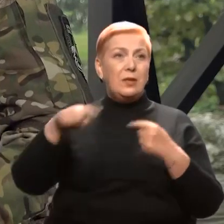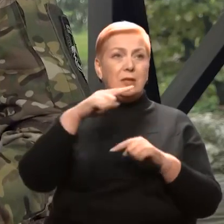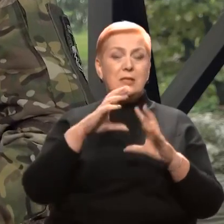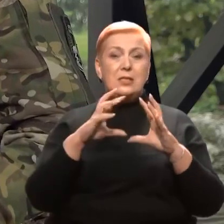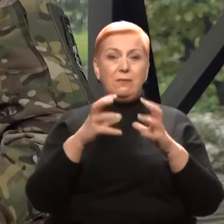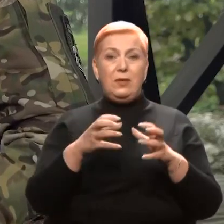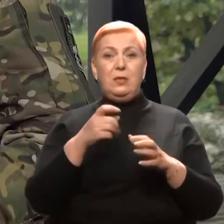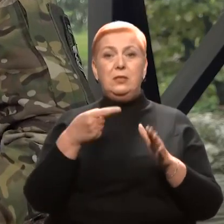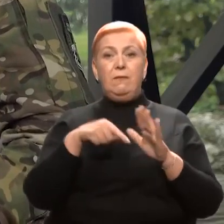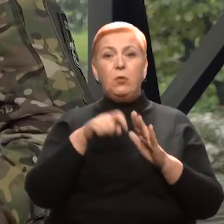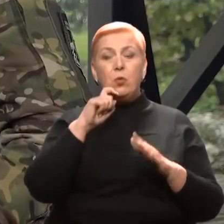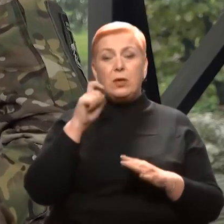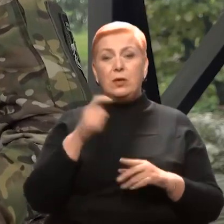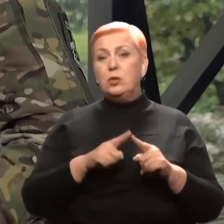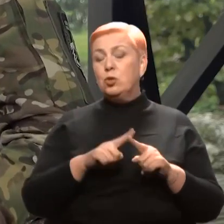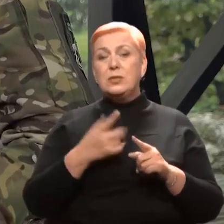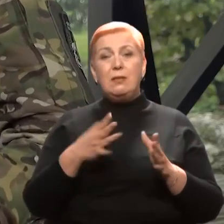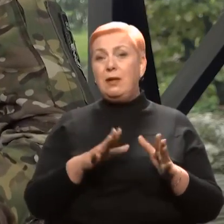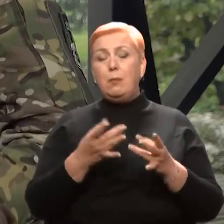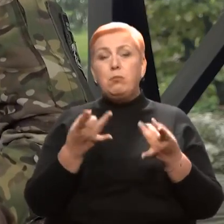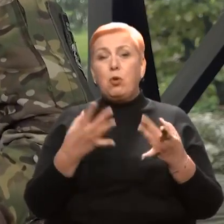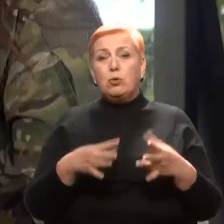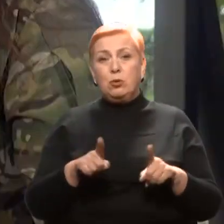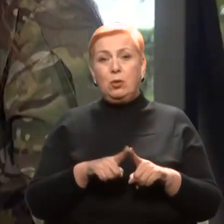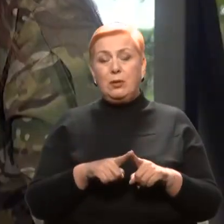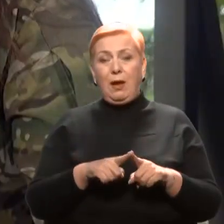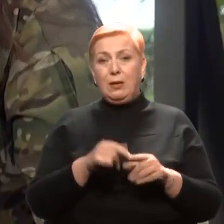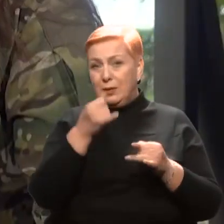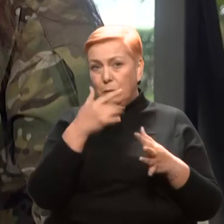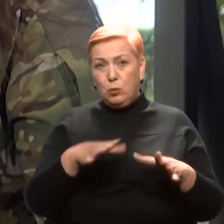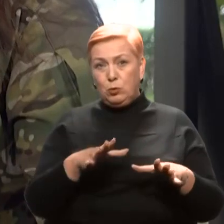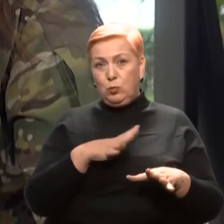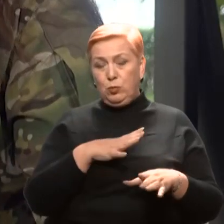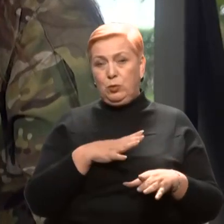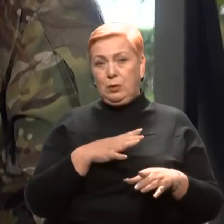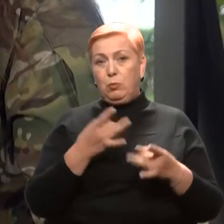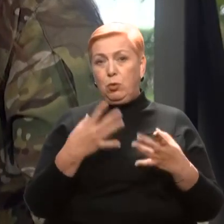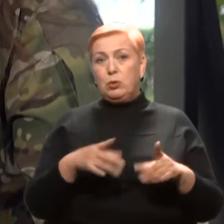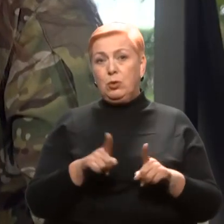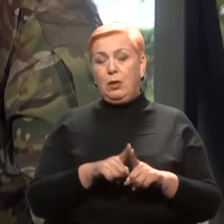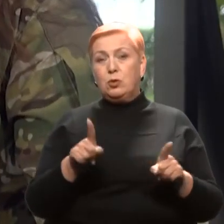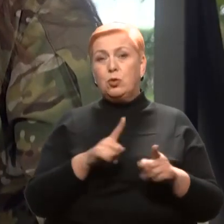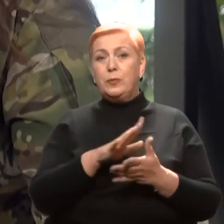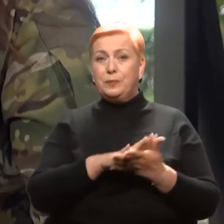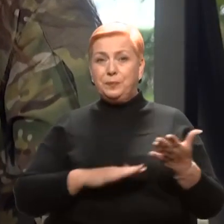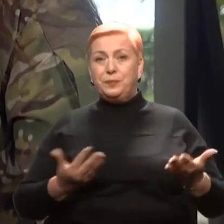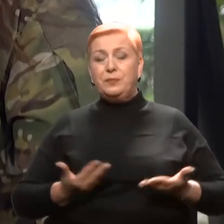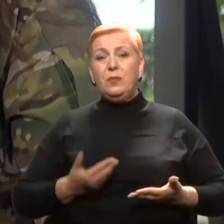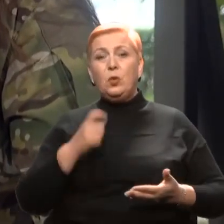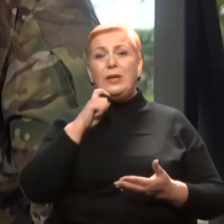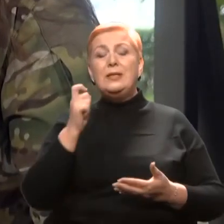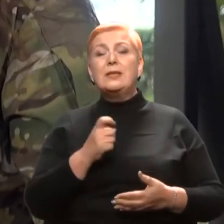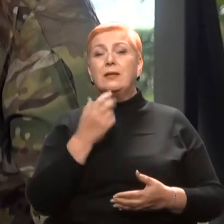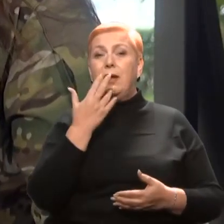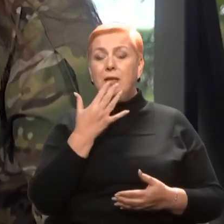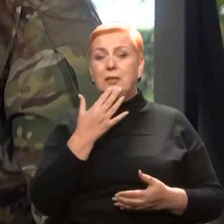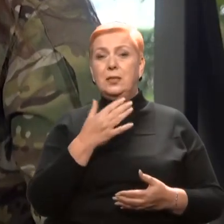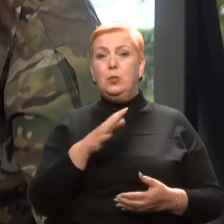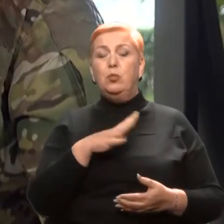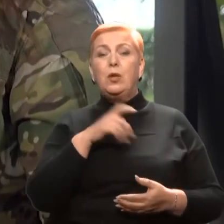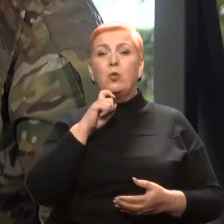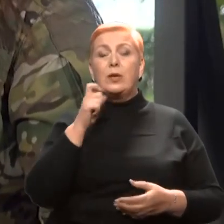так що це не просто так, не може бути просто так. Тобто за те, щоб жила українська нація на своїй землі, була українська держава. І виходить,